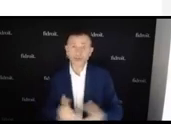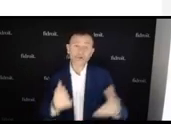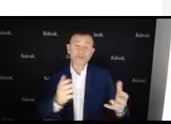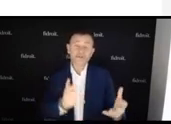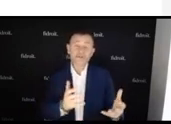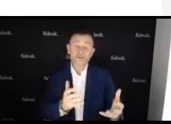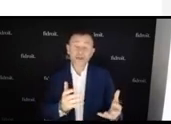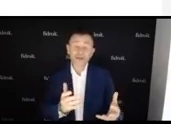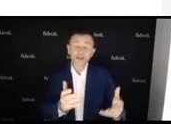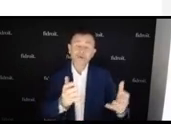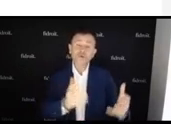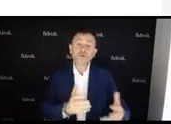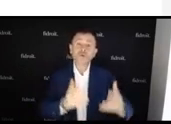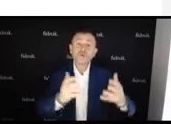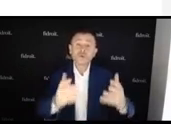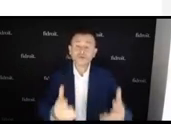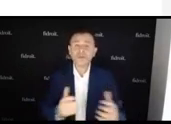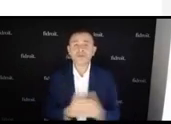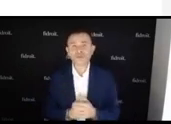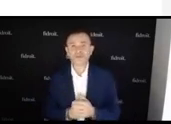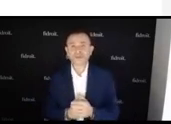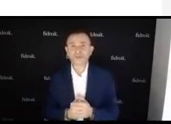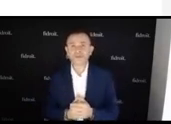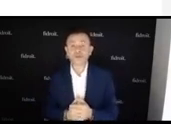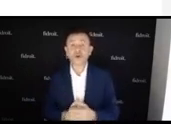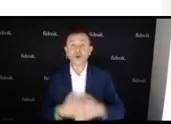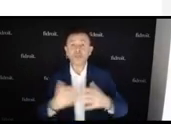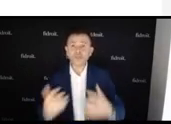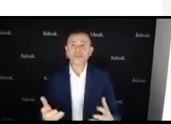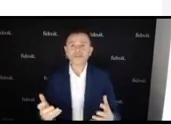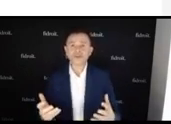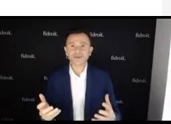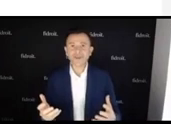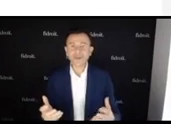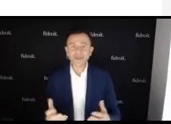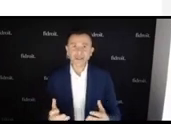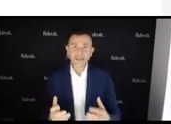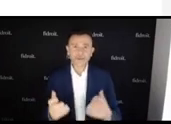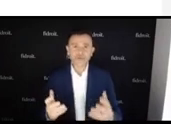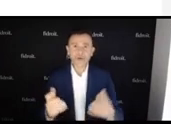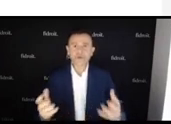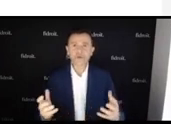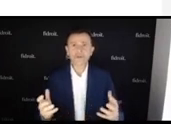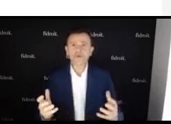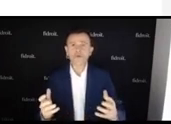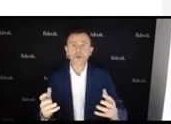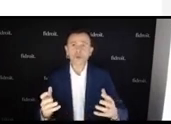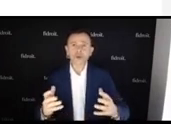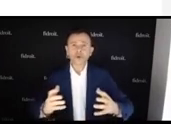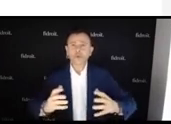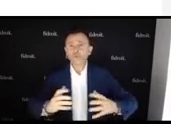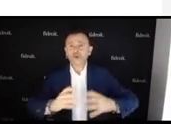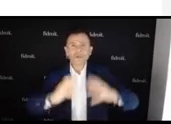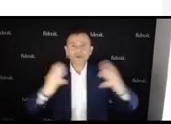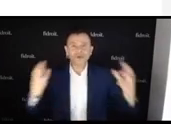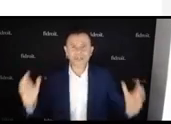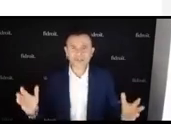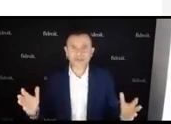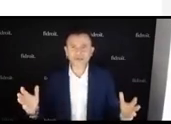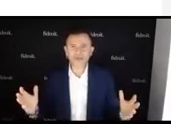euros lorsqu'il ne serait que de 9 225 euros pour l'assurance vie. Et on doit reconnaître que